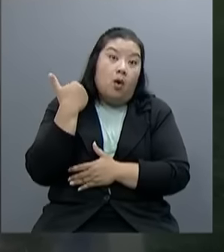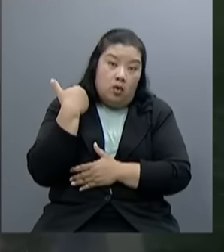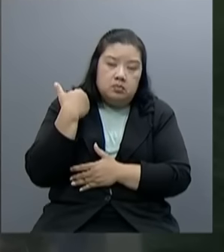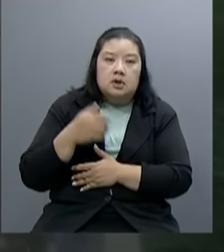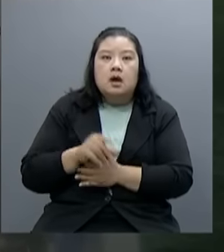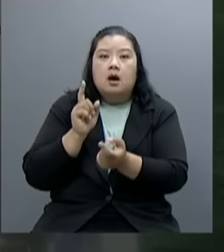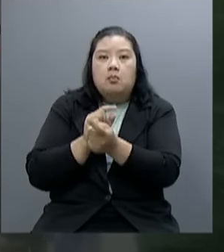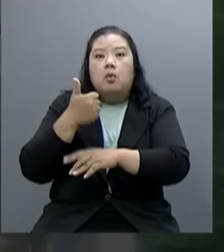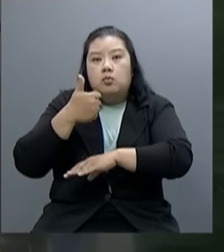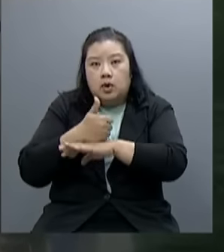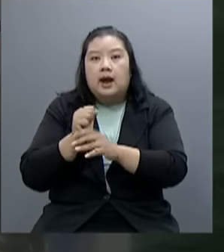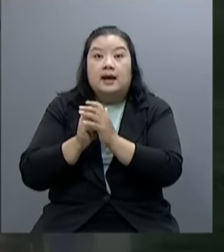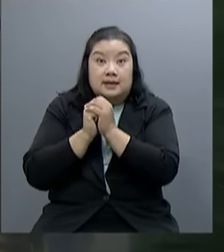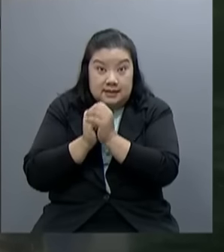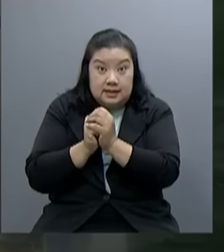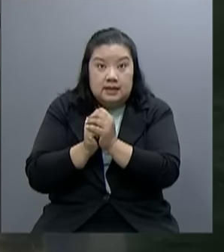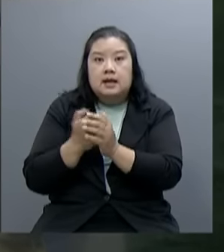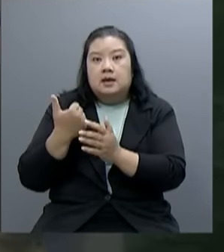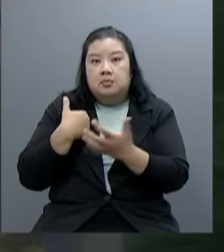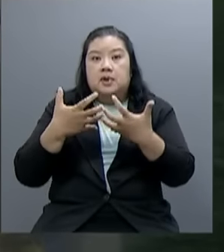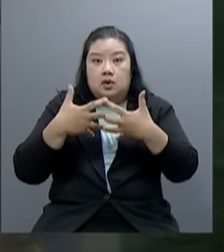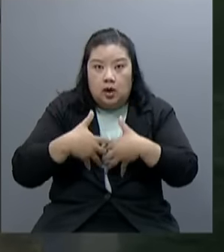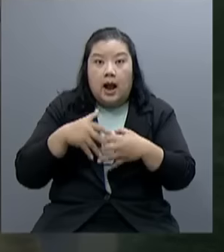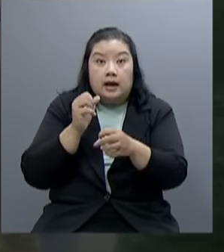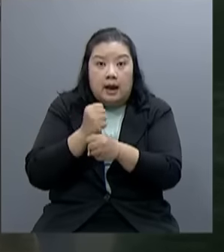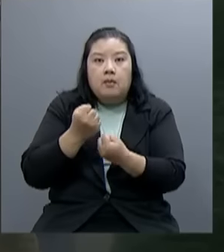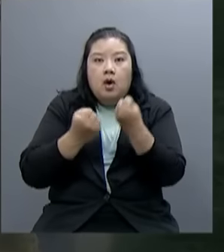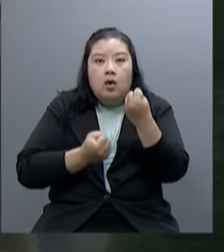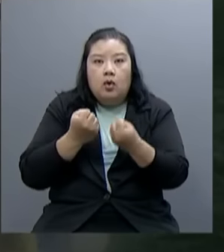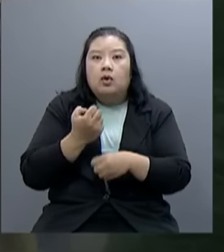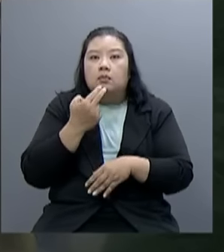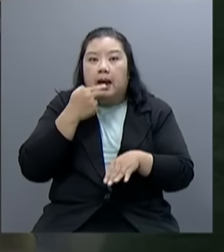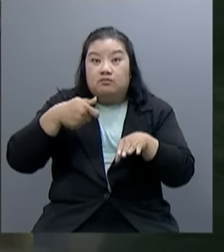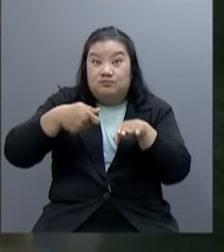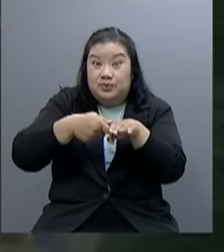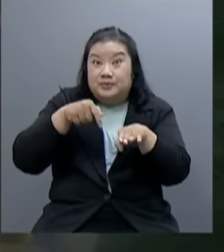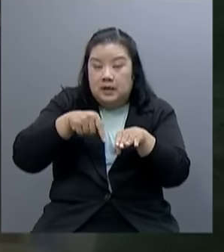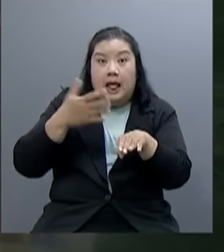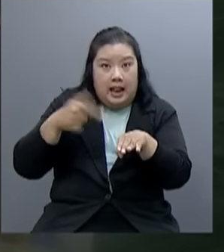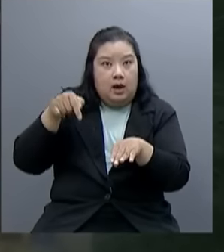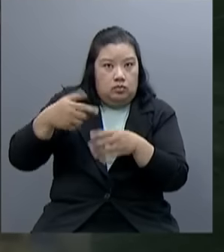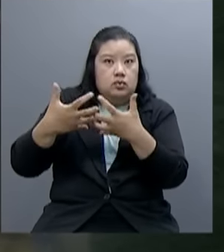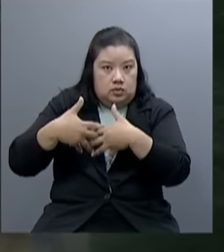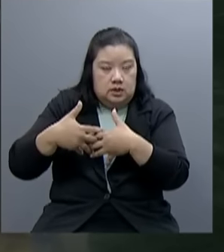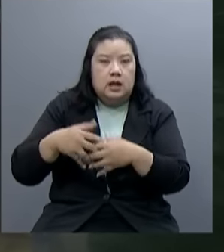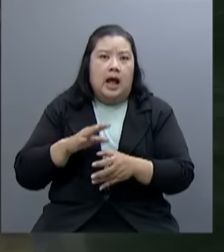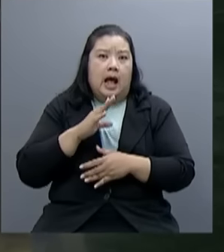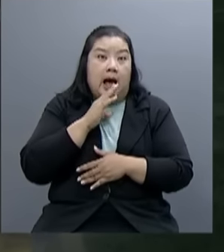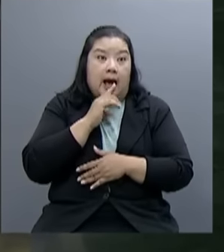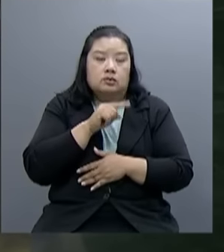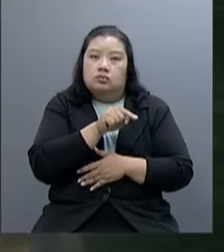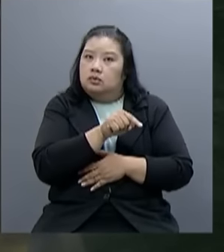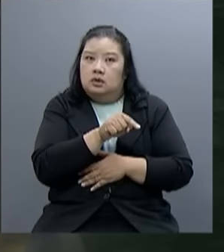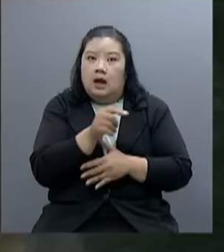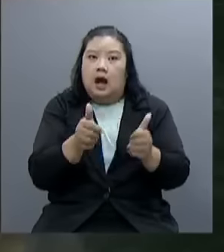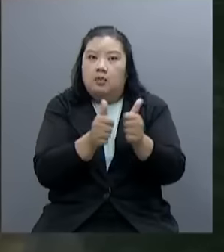โรงงานเทสลาอยู่ในประเทศจีนด้วยถ้าสมมุติว่าทรัมป์ชนะแล้วมาสได้อยู่ในรัฐบาลของทรัมป์จริงๆก็อาจจะต้องมีเรื่องต้องเคลียร์